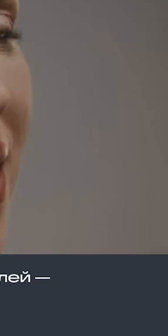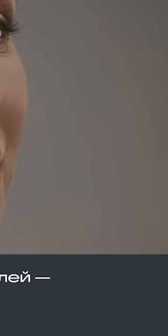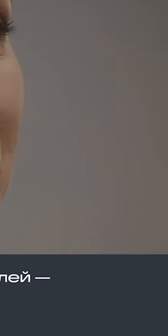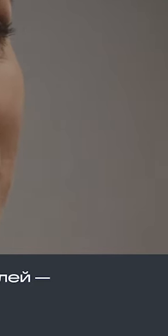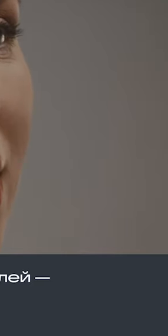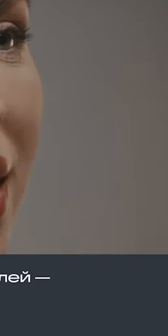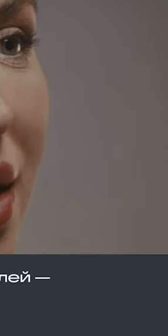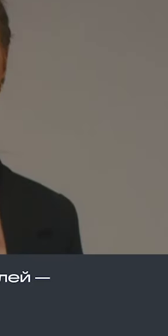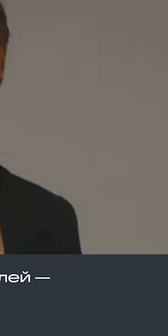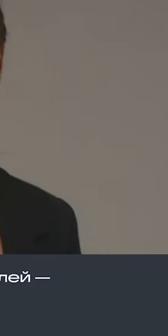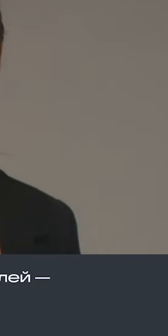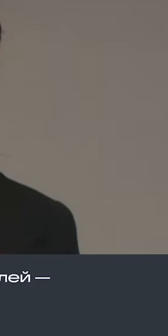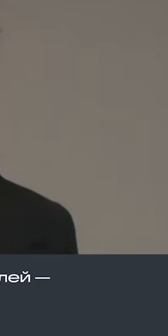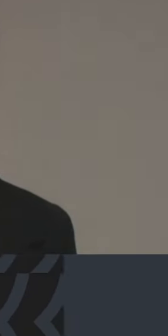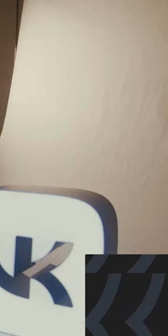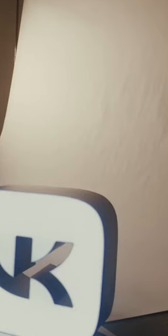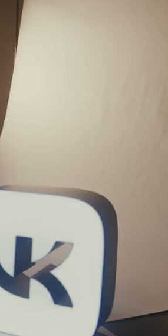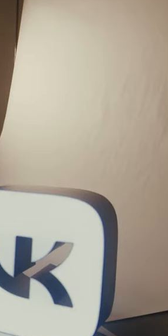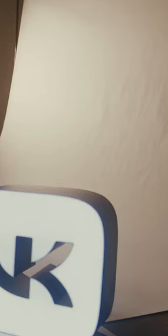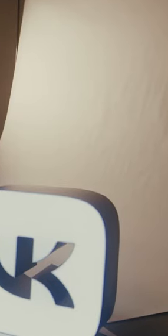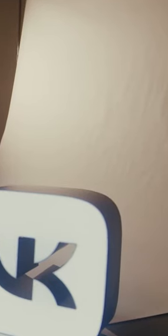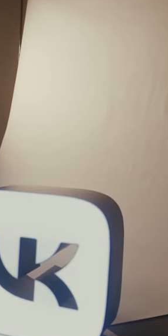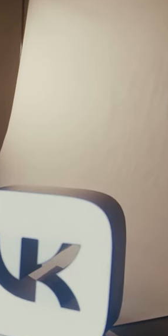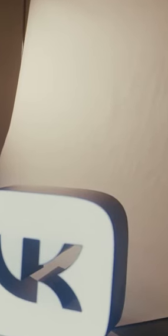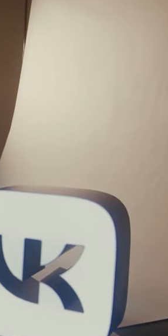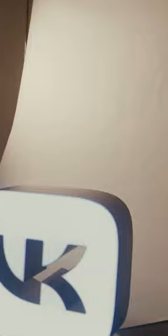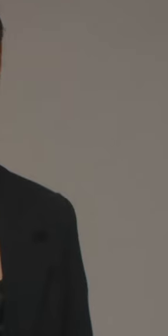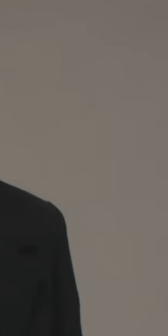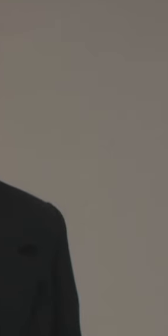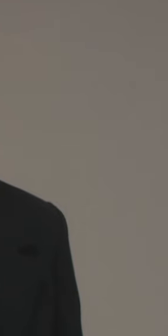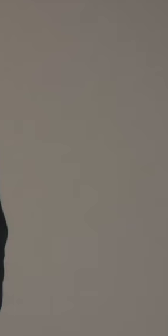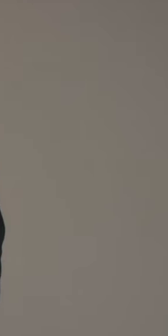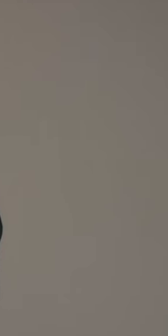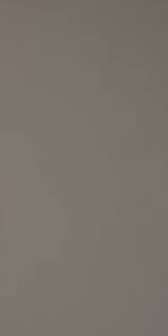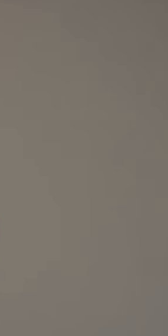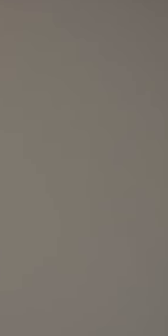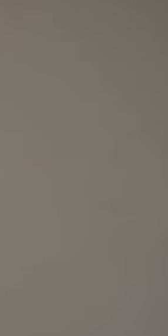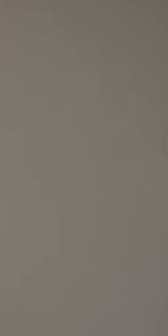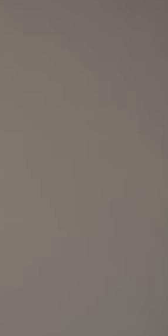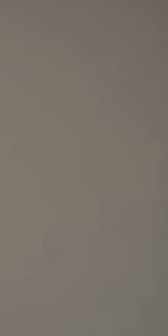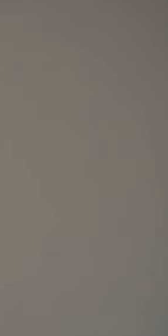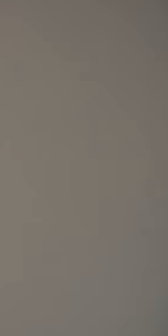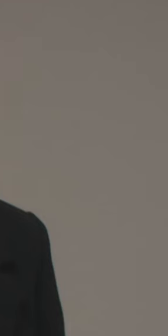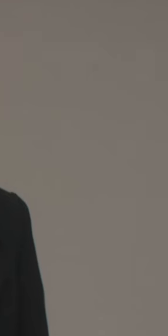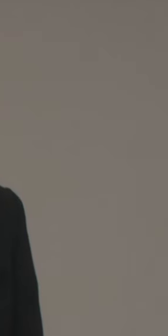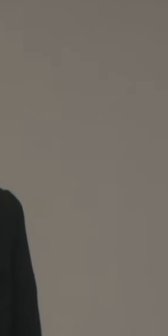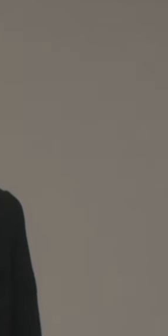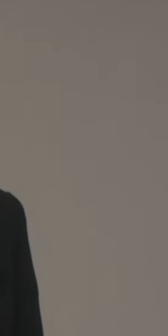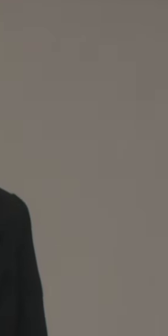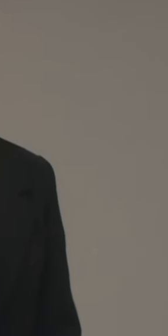флоу, заходить по биометрии и не бояться ее сдавать. К хорошему быстро привыкаешь. И спортзал, когда он какие-нибудь вкусняшки приносит на